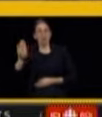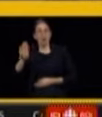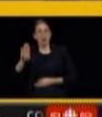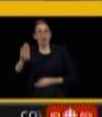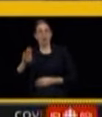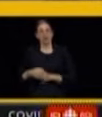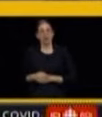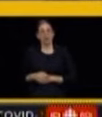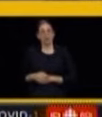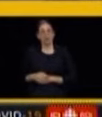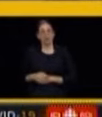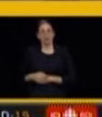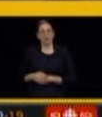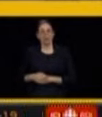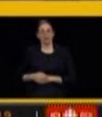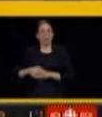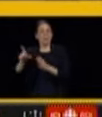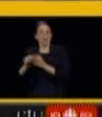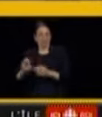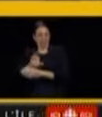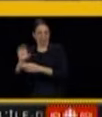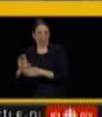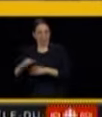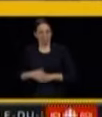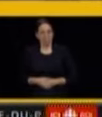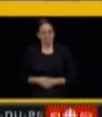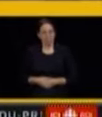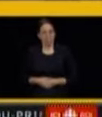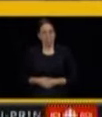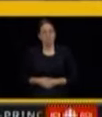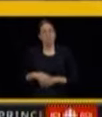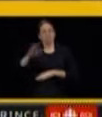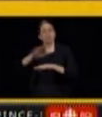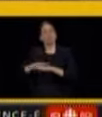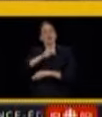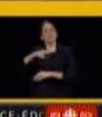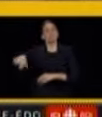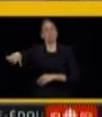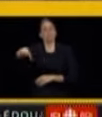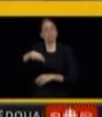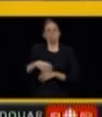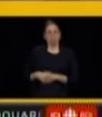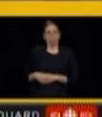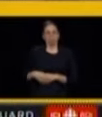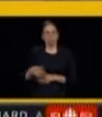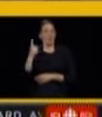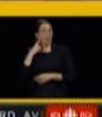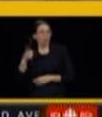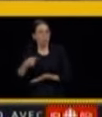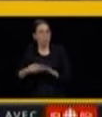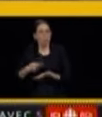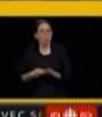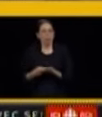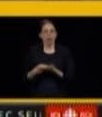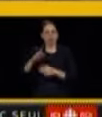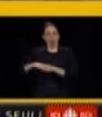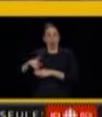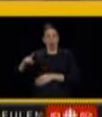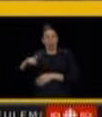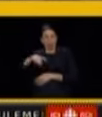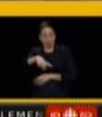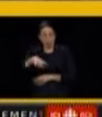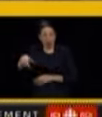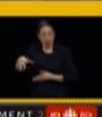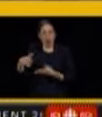répondu à un sondage de la coalition Priorité cancer. Et ils disent que la gestion de la crise sanitaire nuit à leurs soins. Ils sont